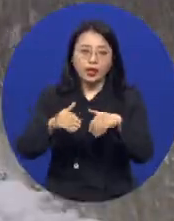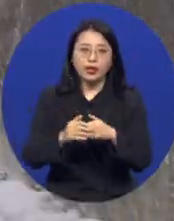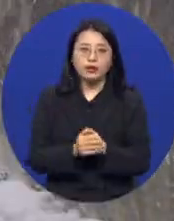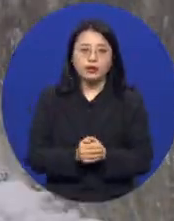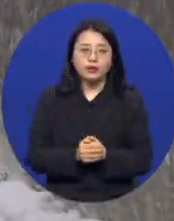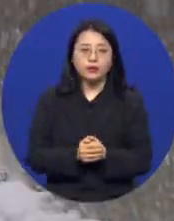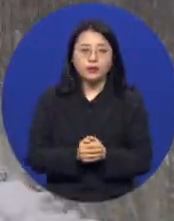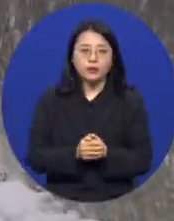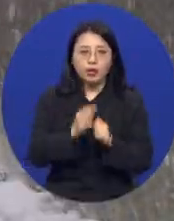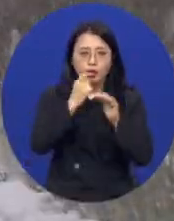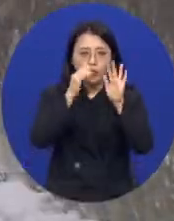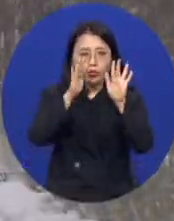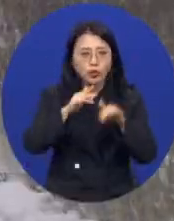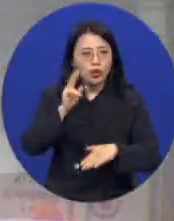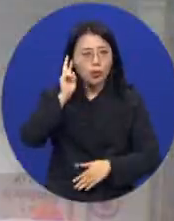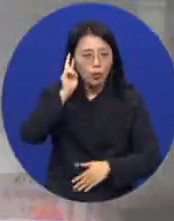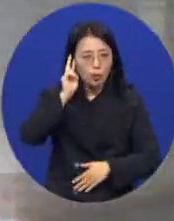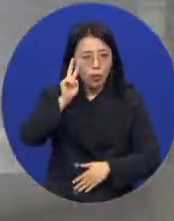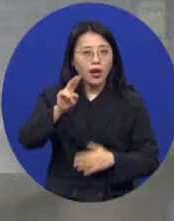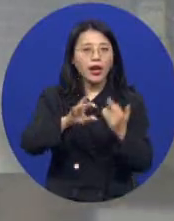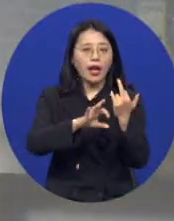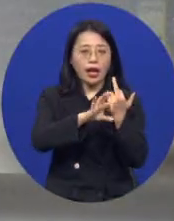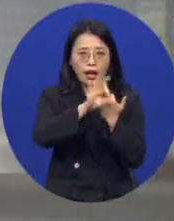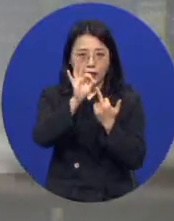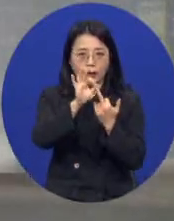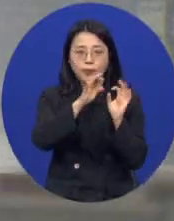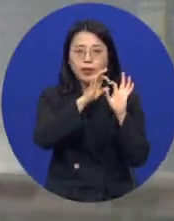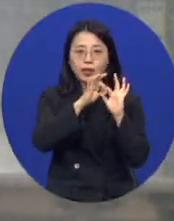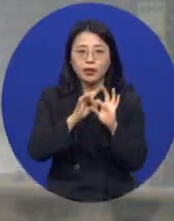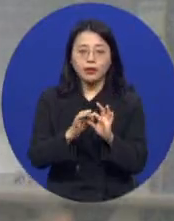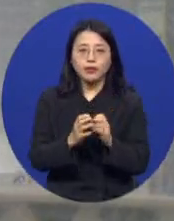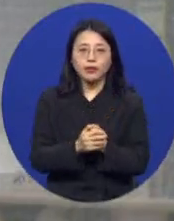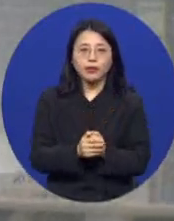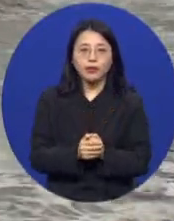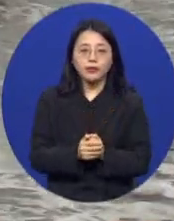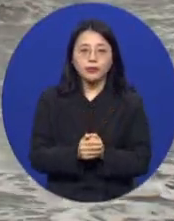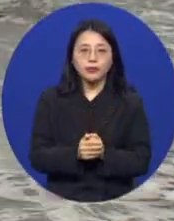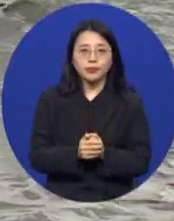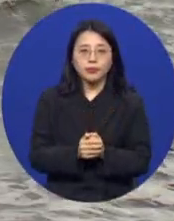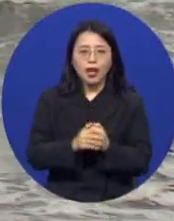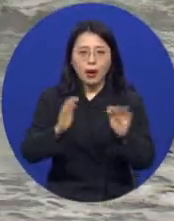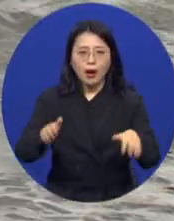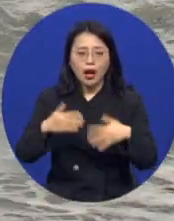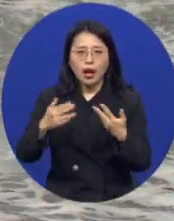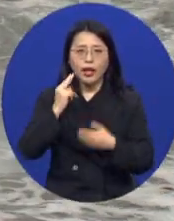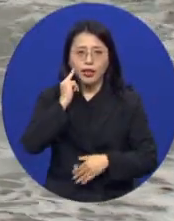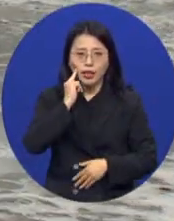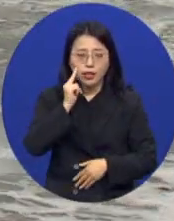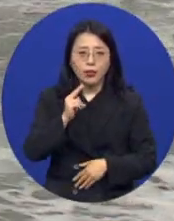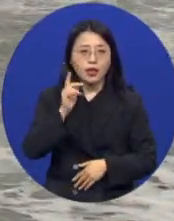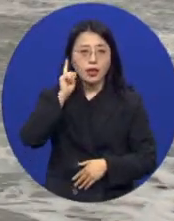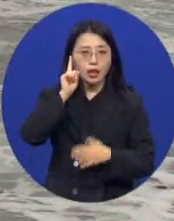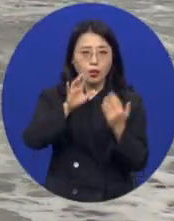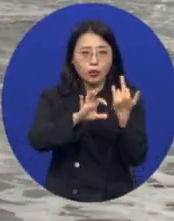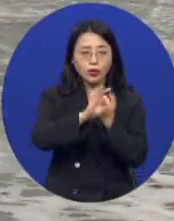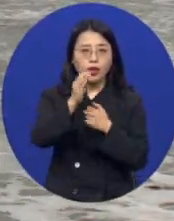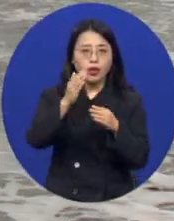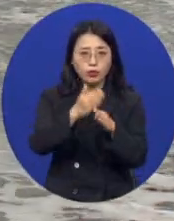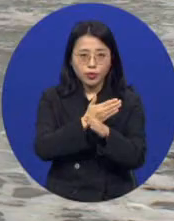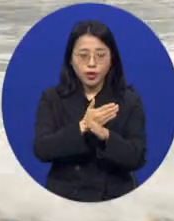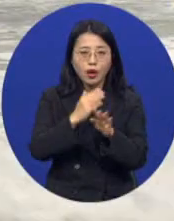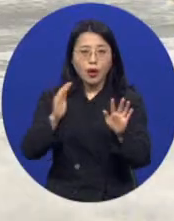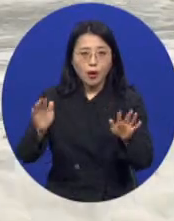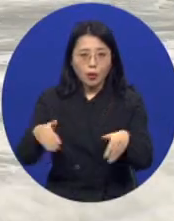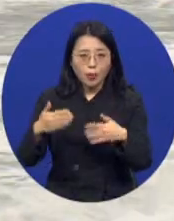예상되며 눈은 모레 오전까지 이어지겠습니다. 또 바람이 강하게 불면서 내일 오전부터